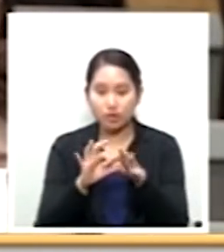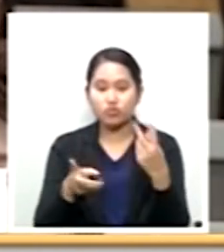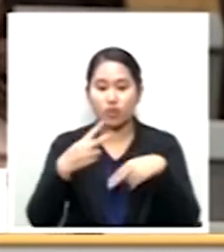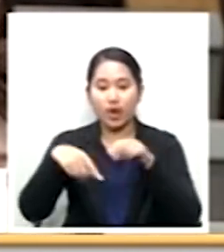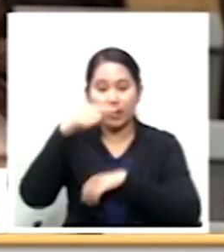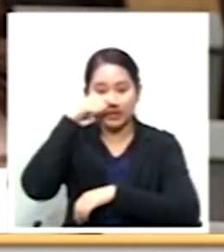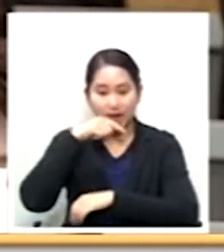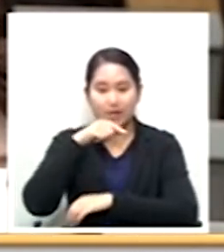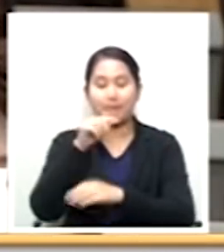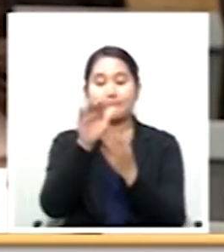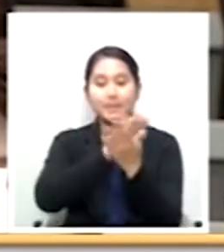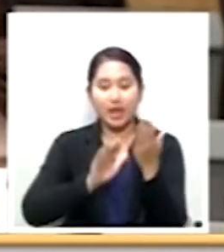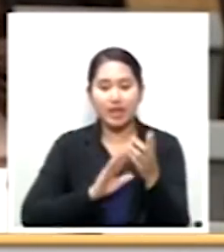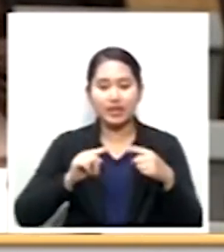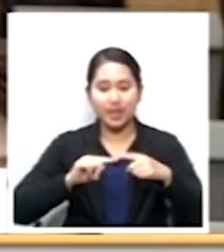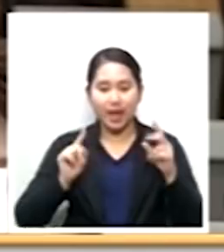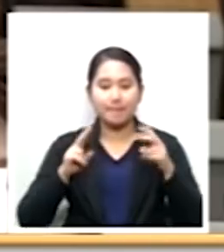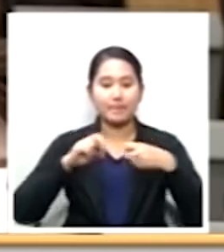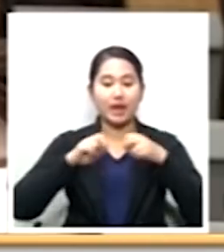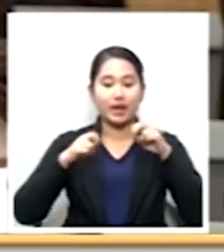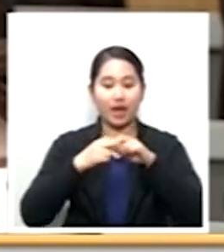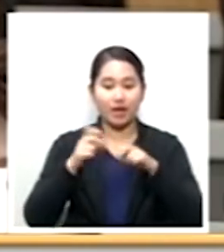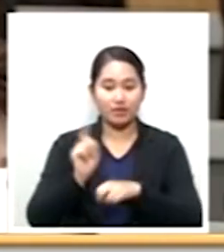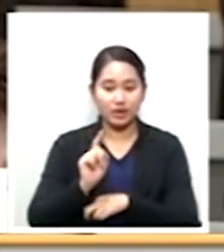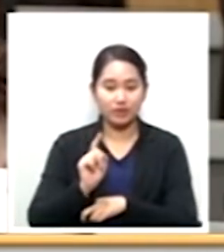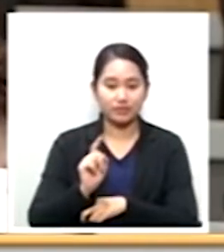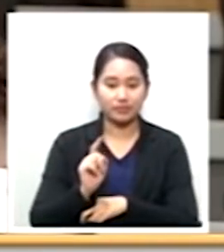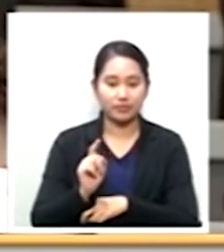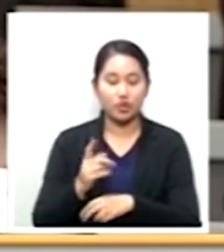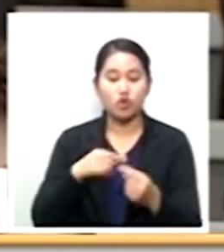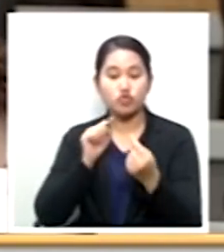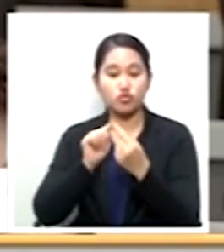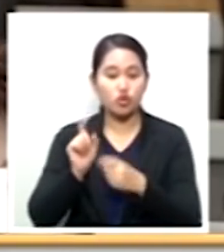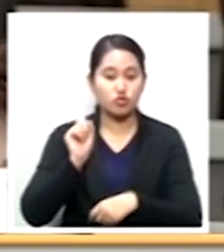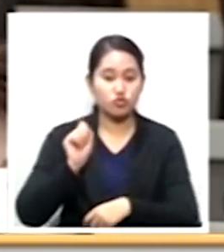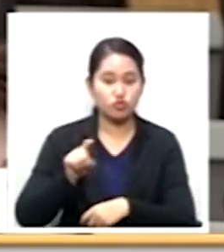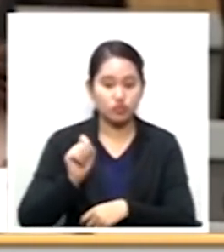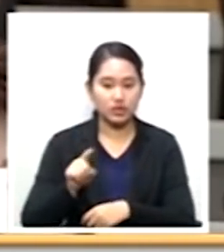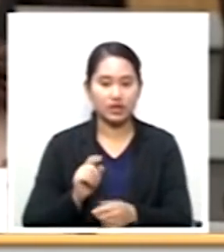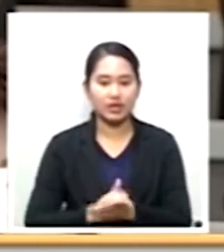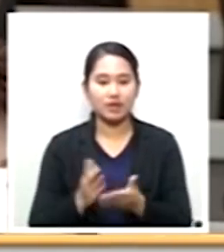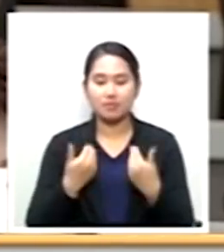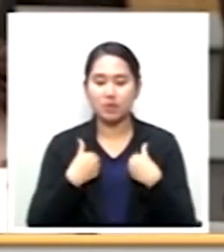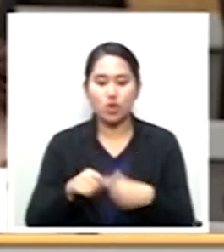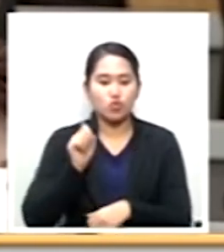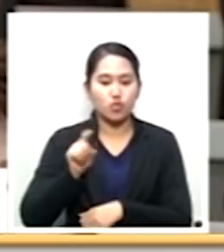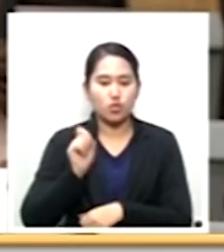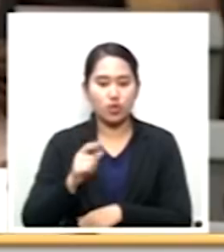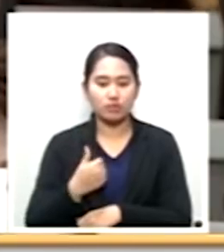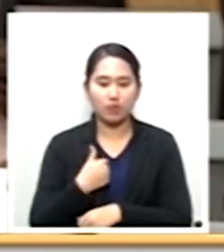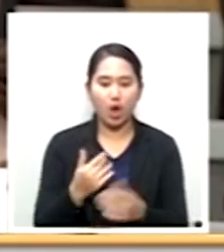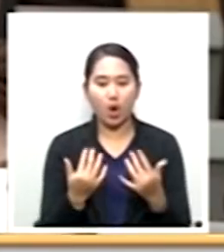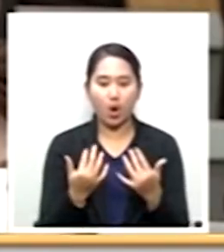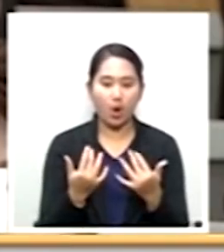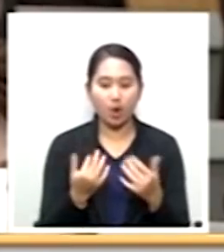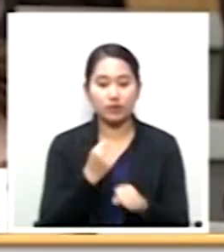ที่มันมีปัญหาอยู่ตรงนี้ครับตรงที่ว่ากรณีฉุกเฉินที่มีความจำเป็นรีบด่วนอันมิอาจหลีกเลี่ยง